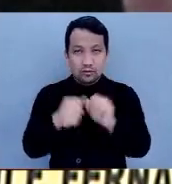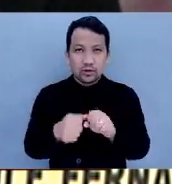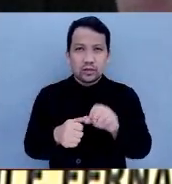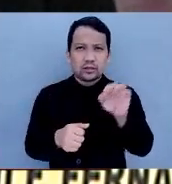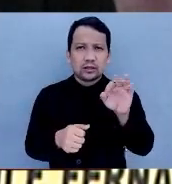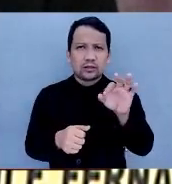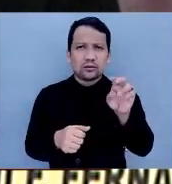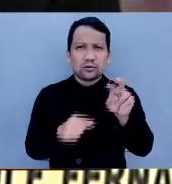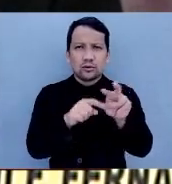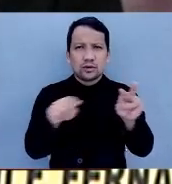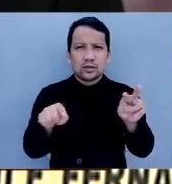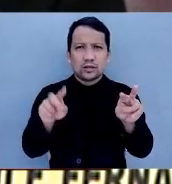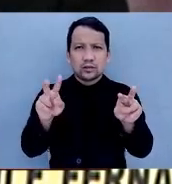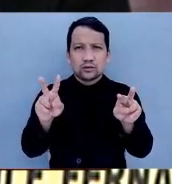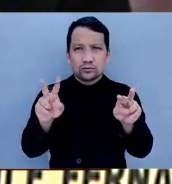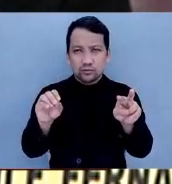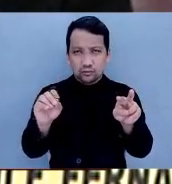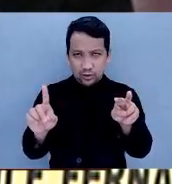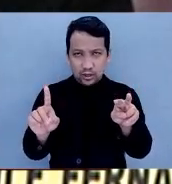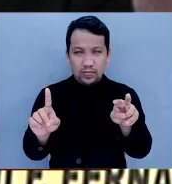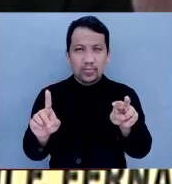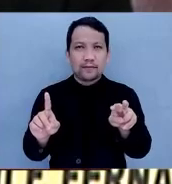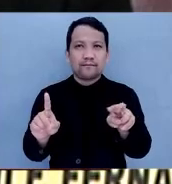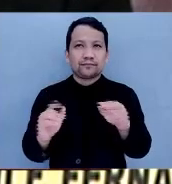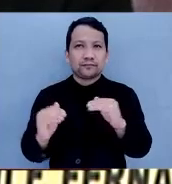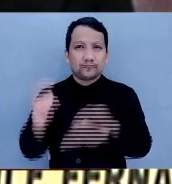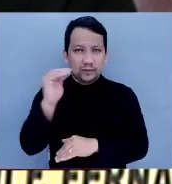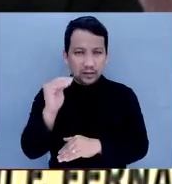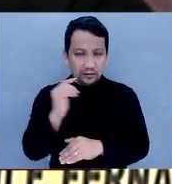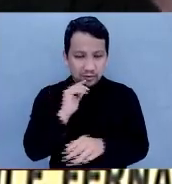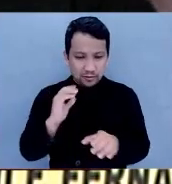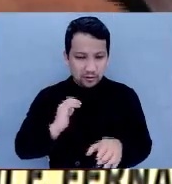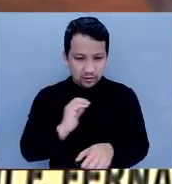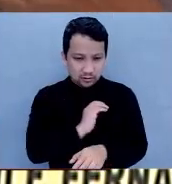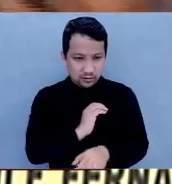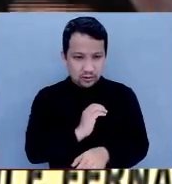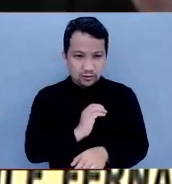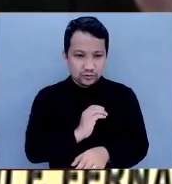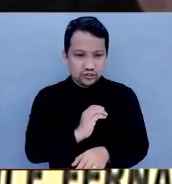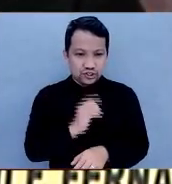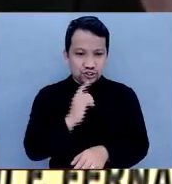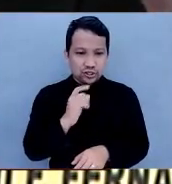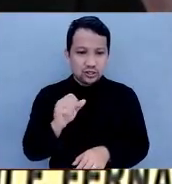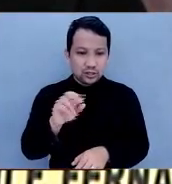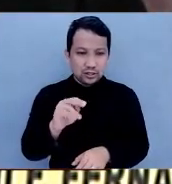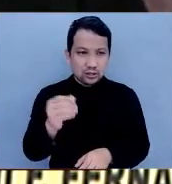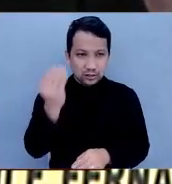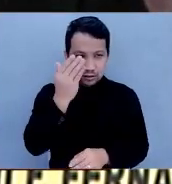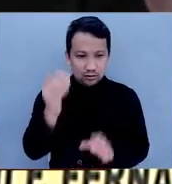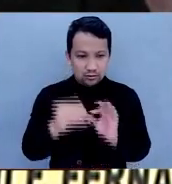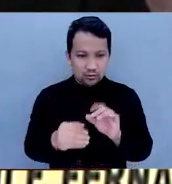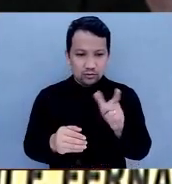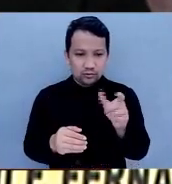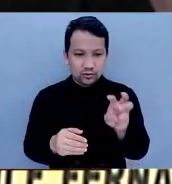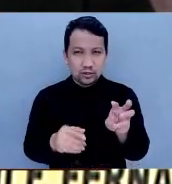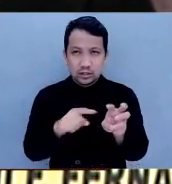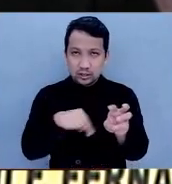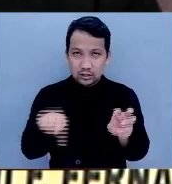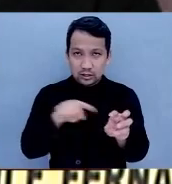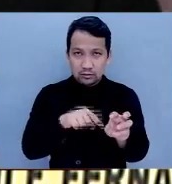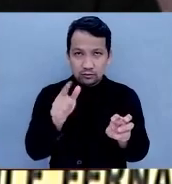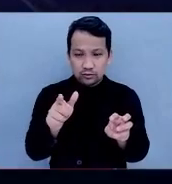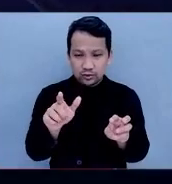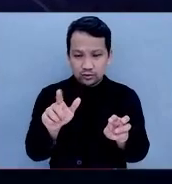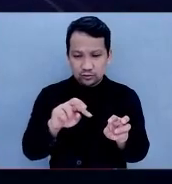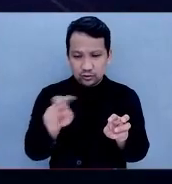mula 1992 hanggang 2001 naging Congressman din siya ng first District ng lungsod mula 2016 hanggang